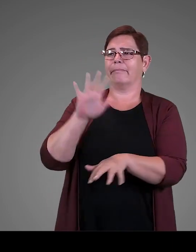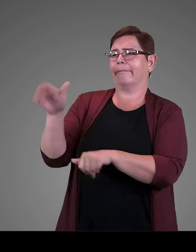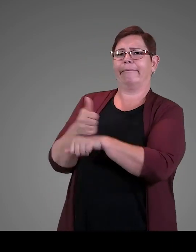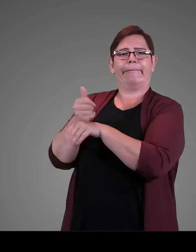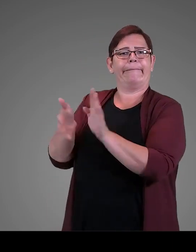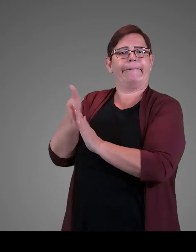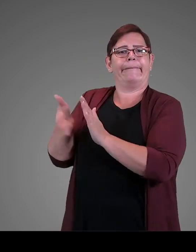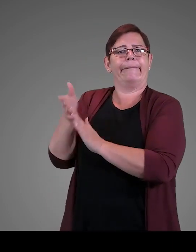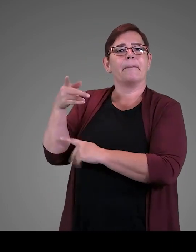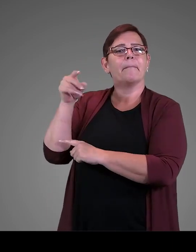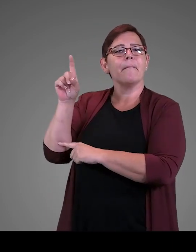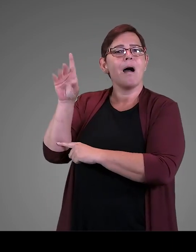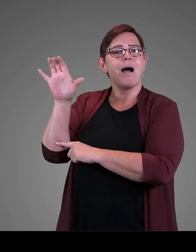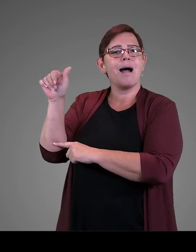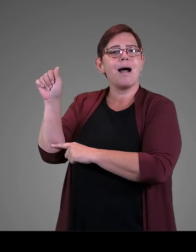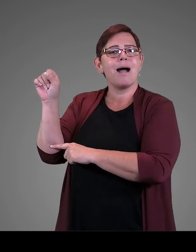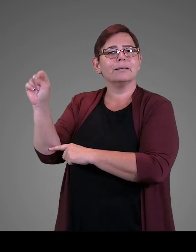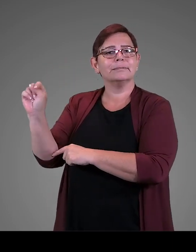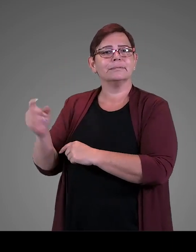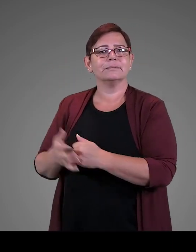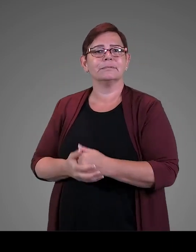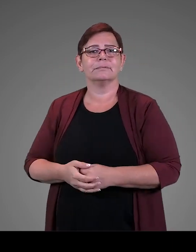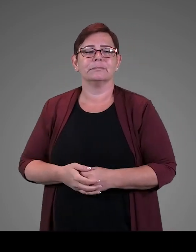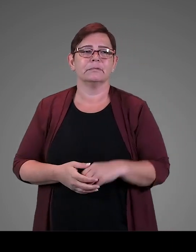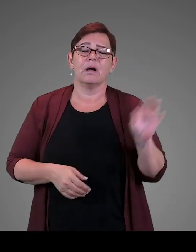on peut tous laisser tomber les podcasts.